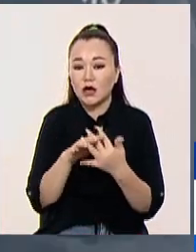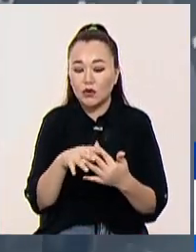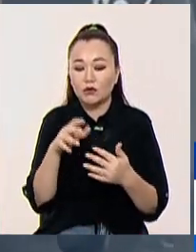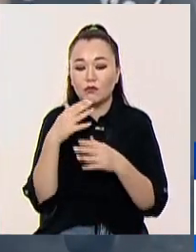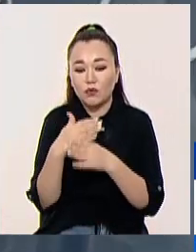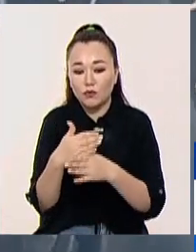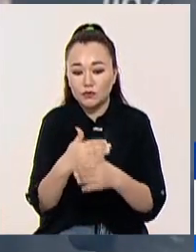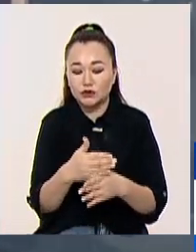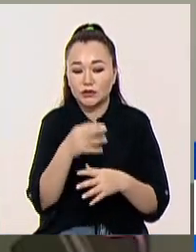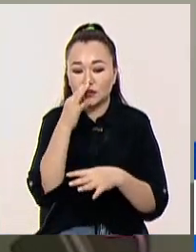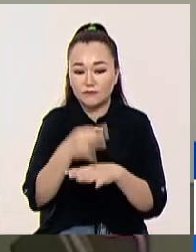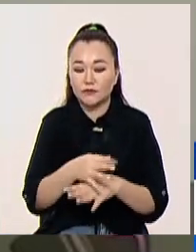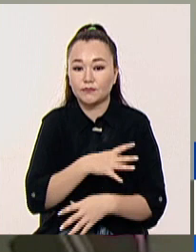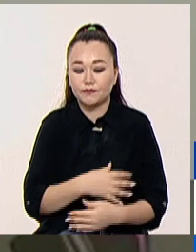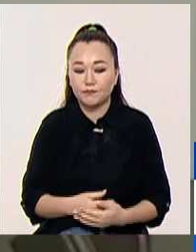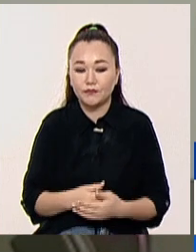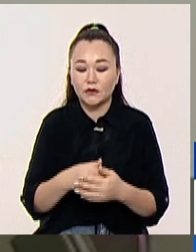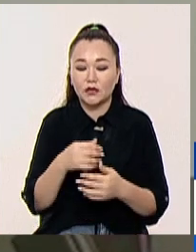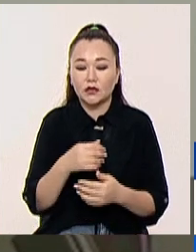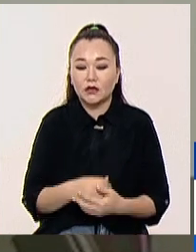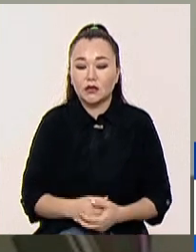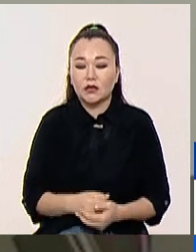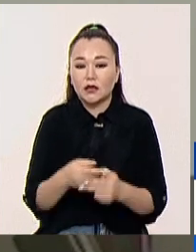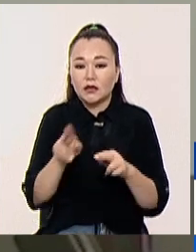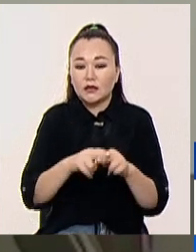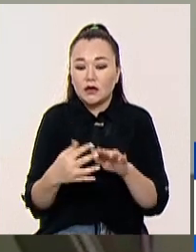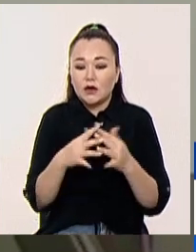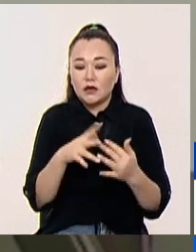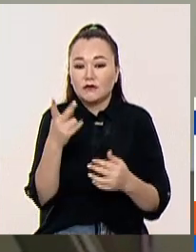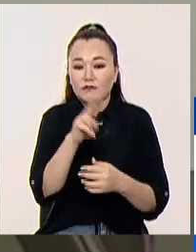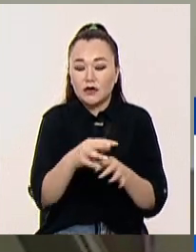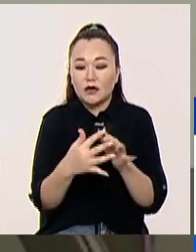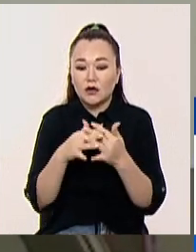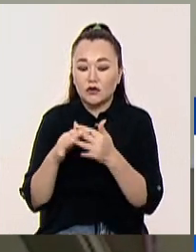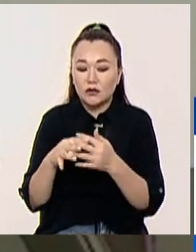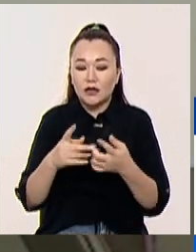көмек көрсетуді жүктепті. Көкдала екі ауылының мейіргері